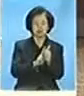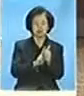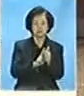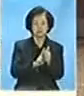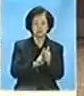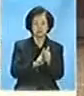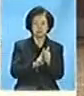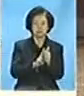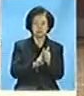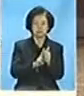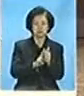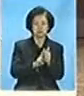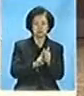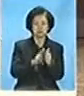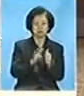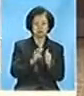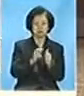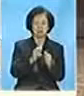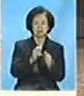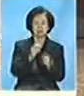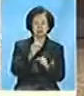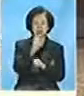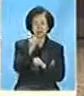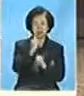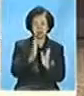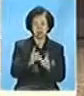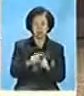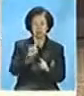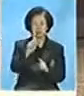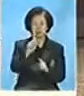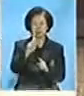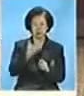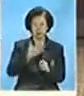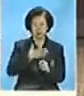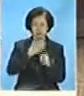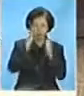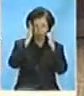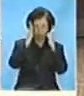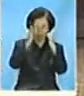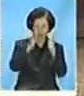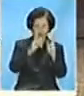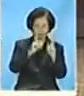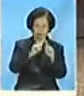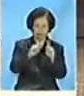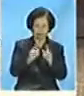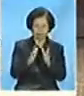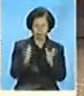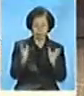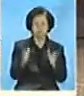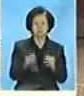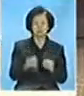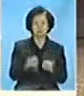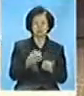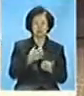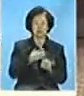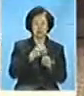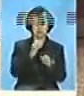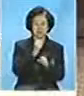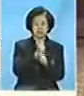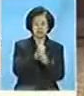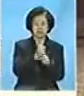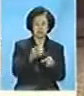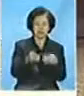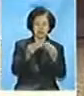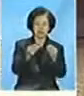ท่านรองประธานคนที่หนึ่งผมมีความตั้งใจหลายอย่างมากครับที่จะทำให้สภ